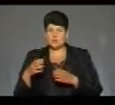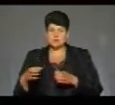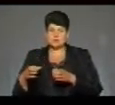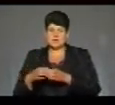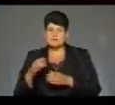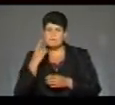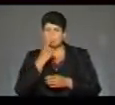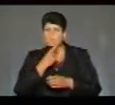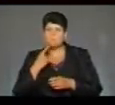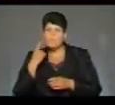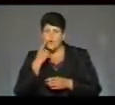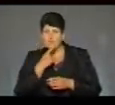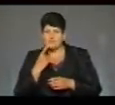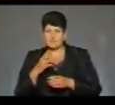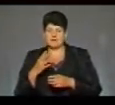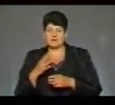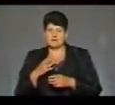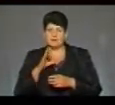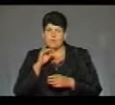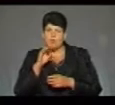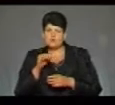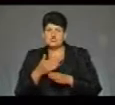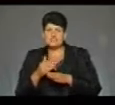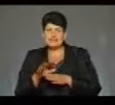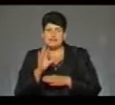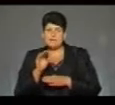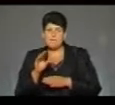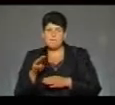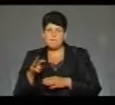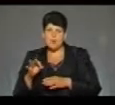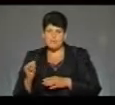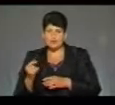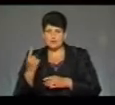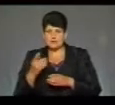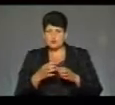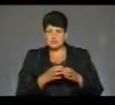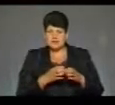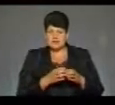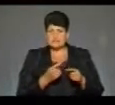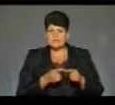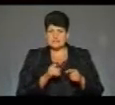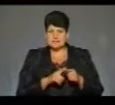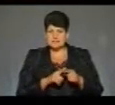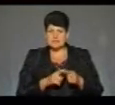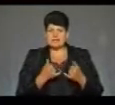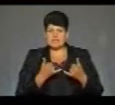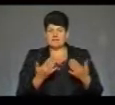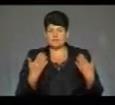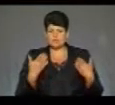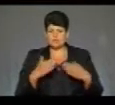мовний осередок, можемо бачити частини мови. Один із осередків – це, звичайно, осередок для відпочинку